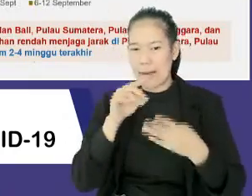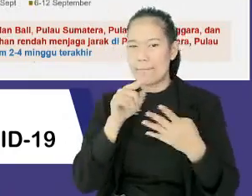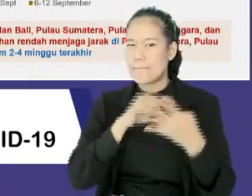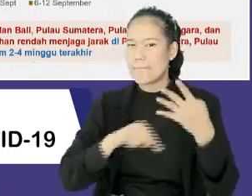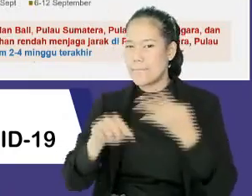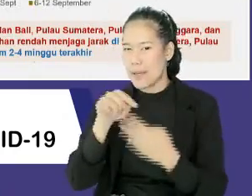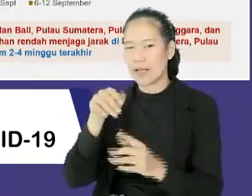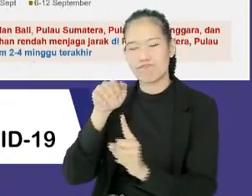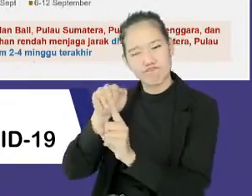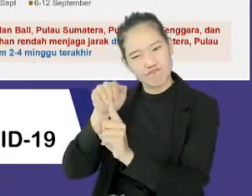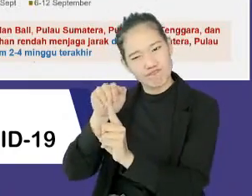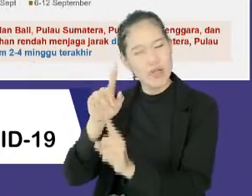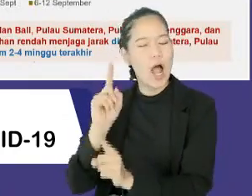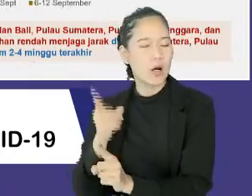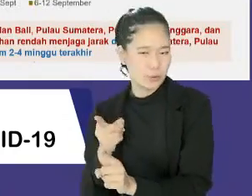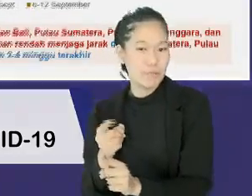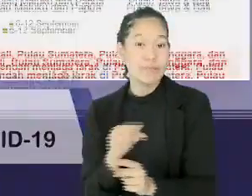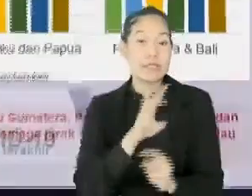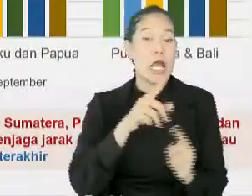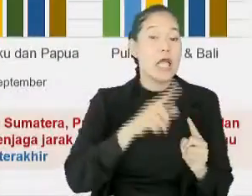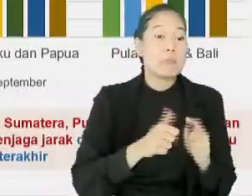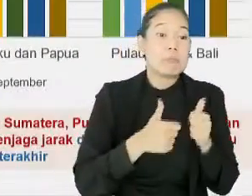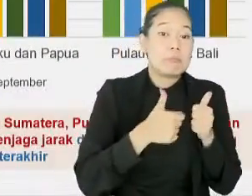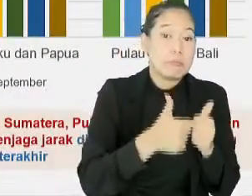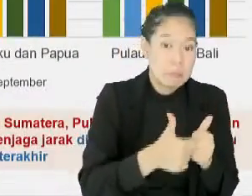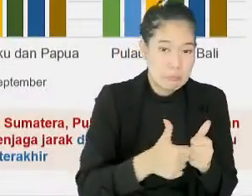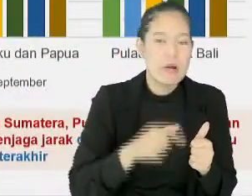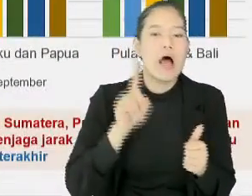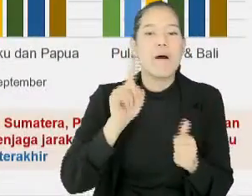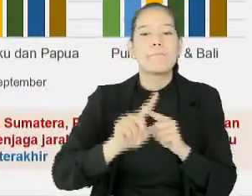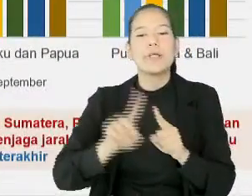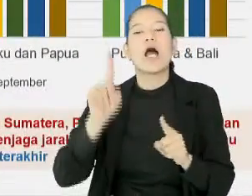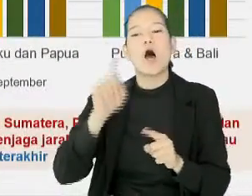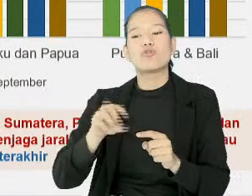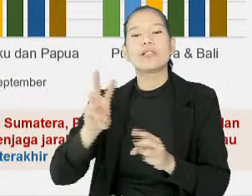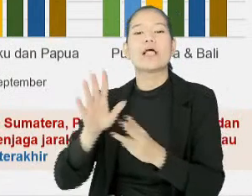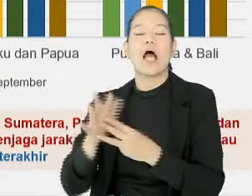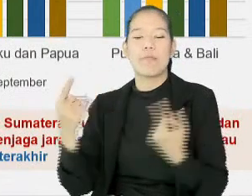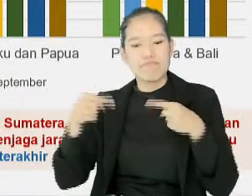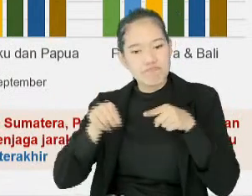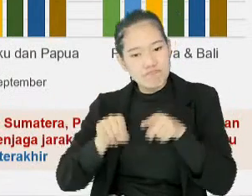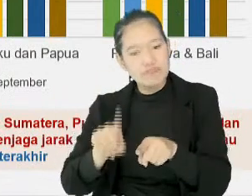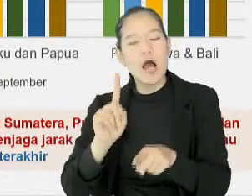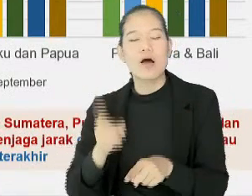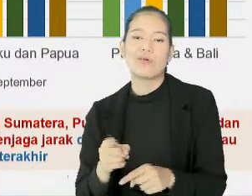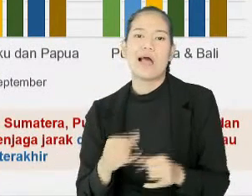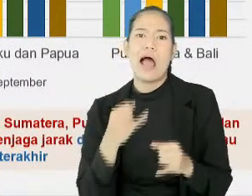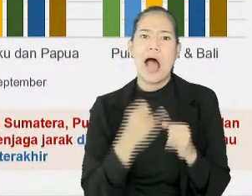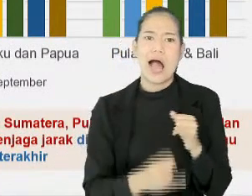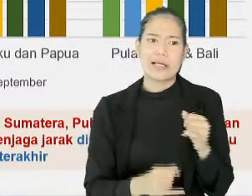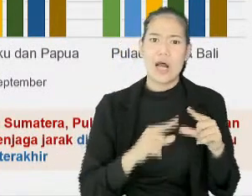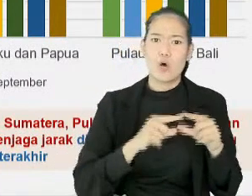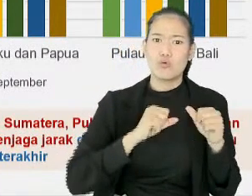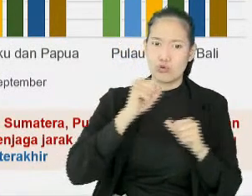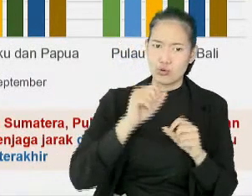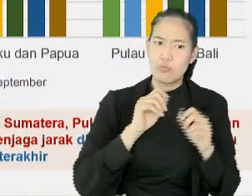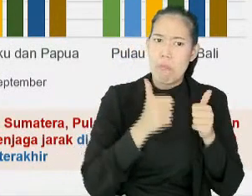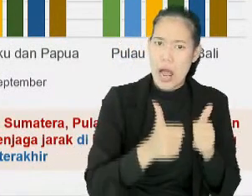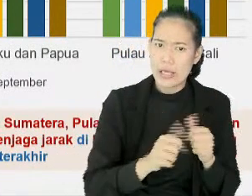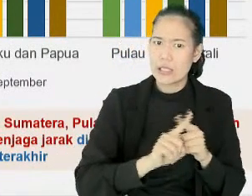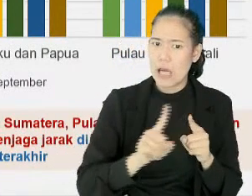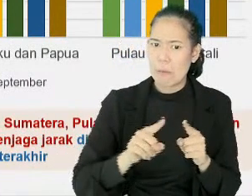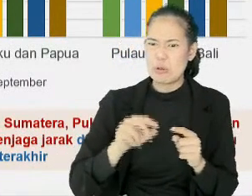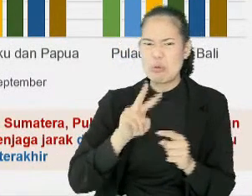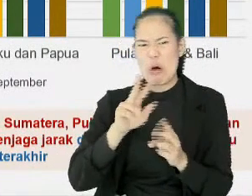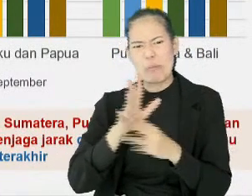kita mengingatkan tiga-tiganya udah jalan 3 m nya juga harus berimbang sampai akhir Agustus masih baik tapi kita ngelihat dua minggu terakhir nya agak turun